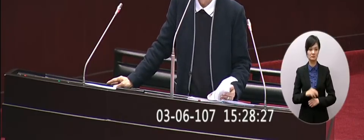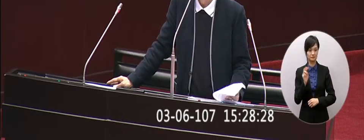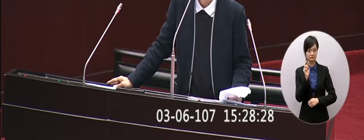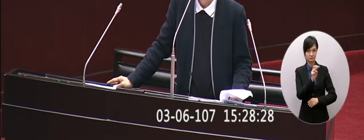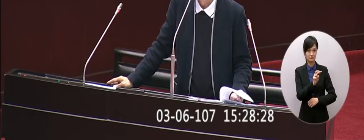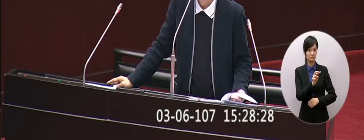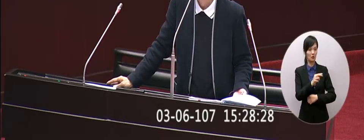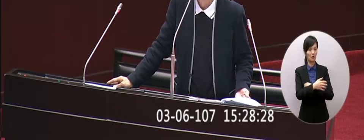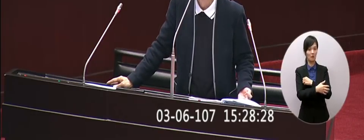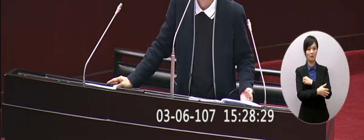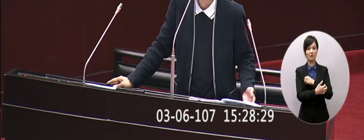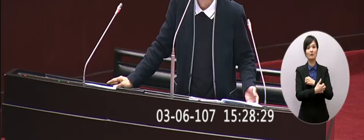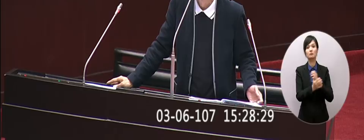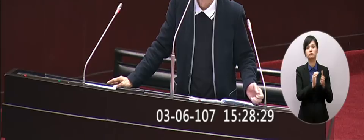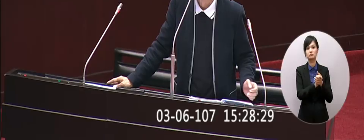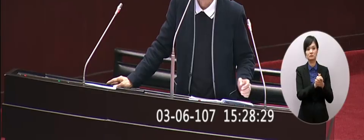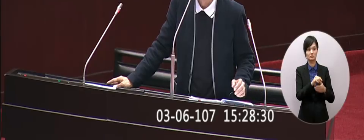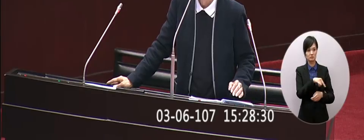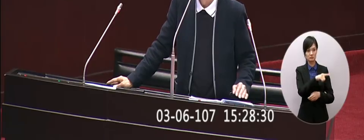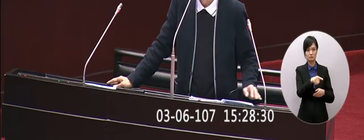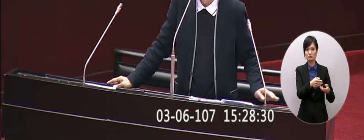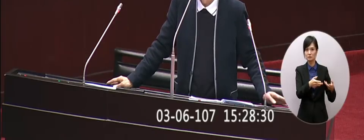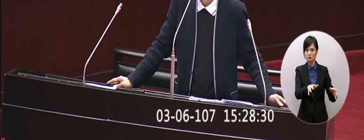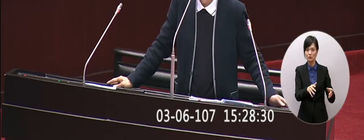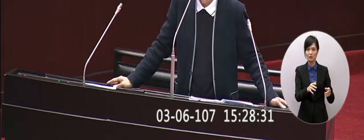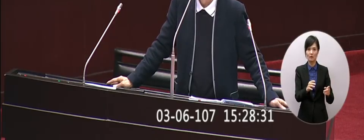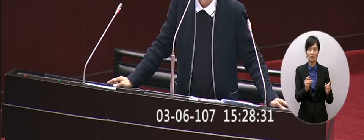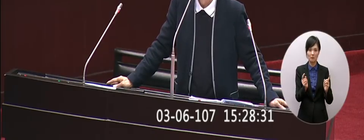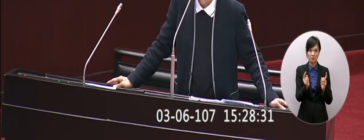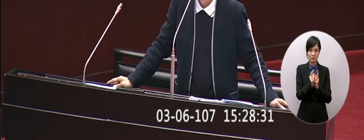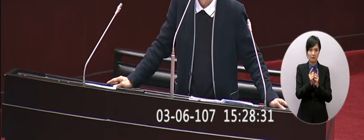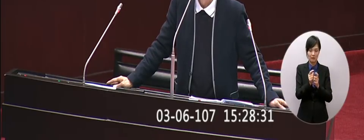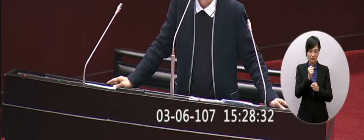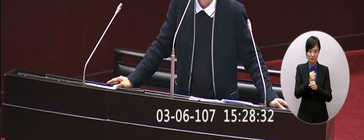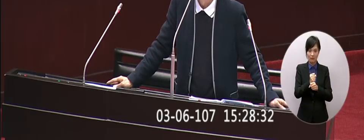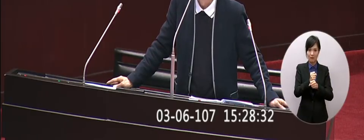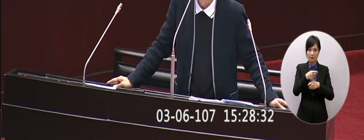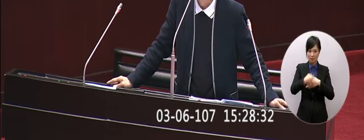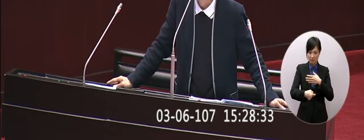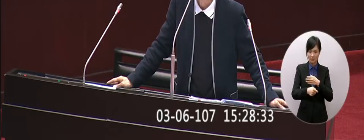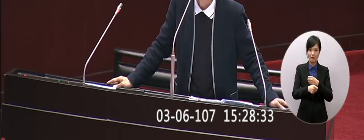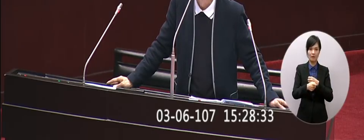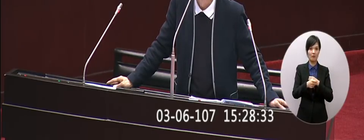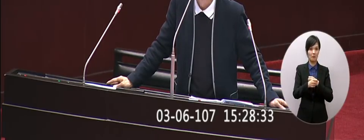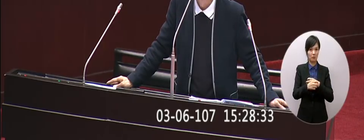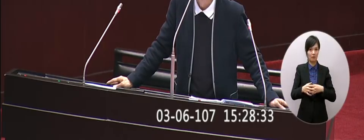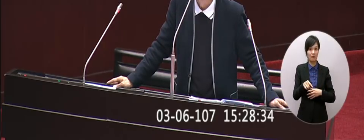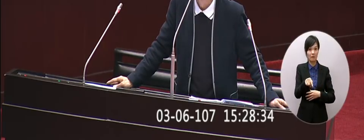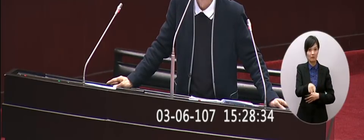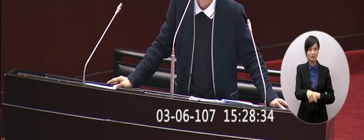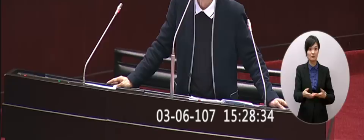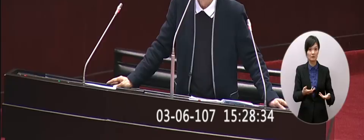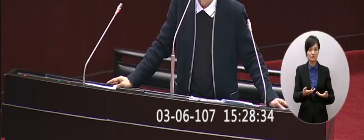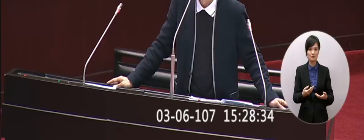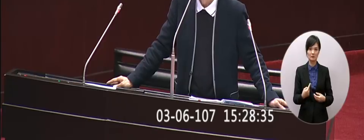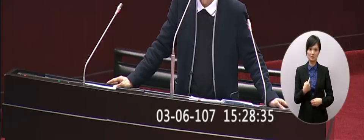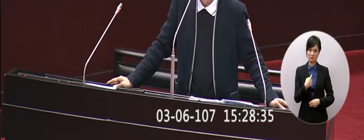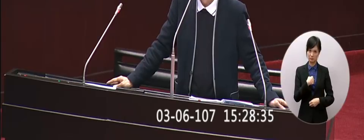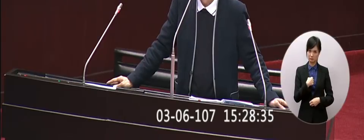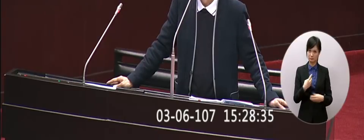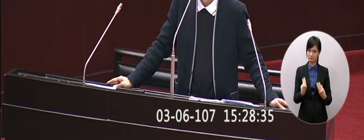友，即使他们面对职灾的时候，我们要怎么样去让这些的职灾劳工朋